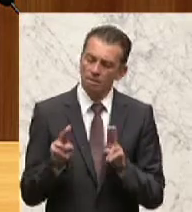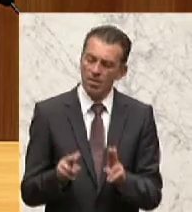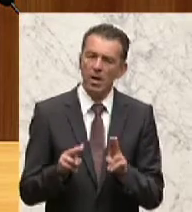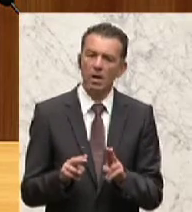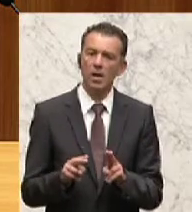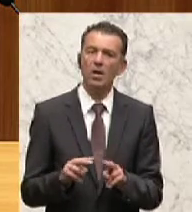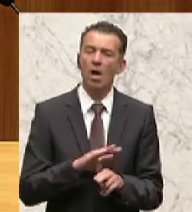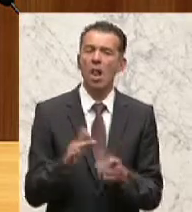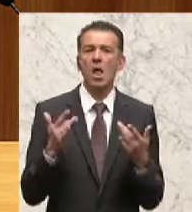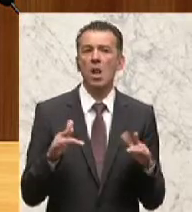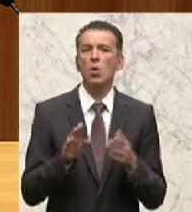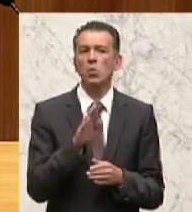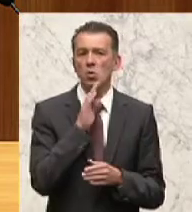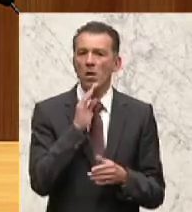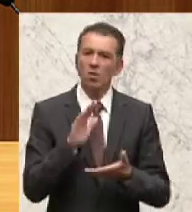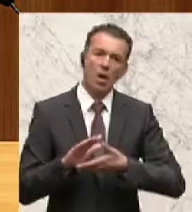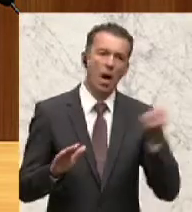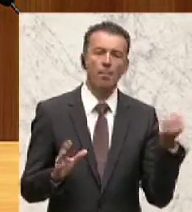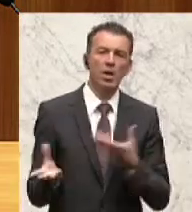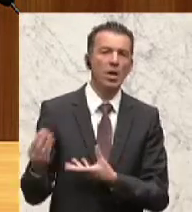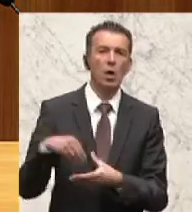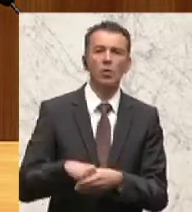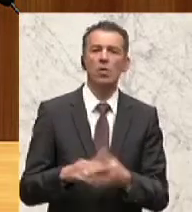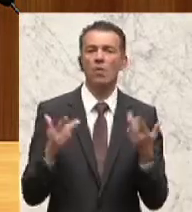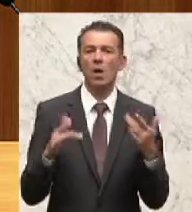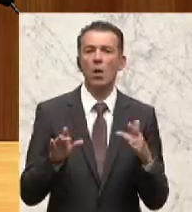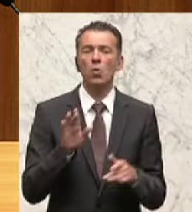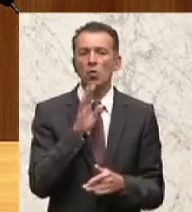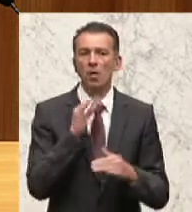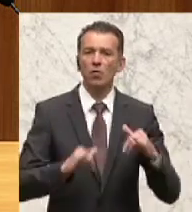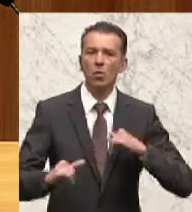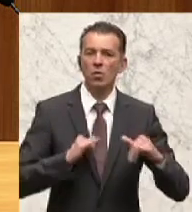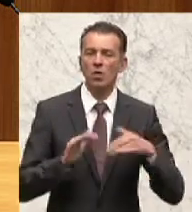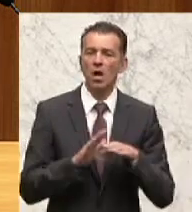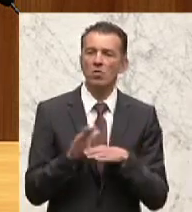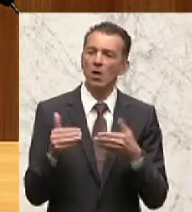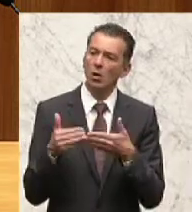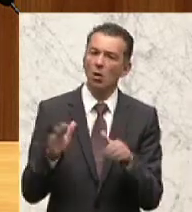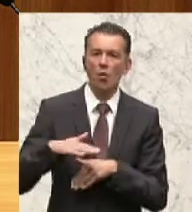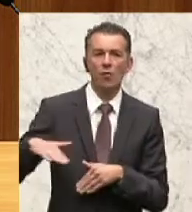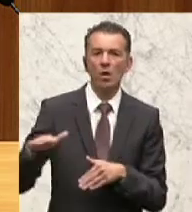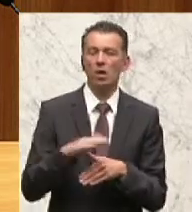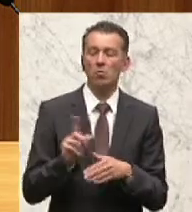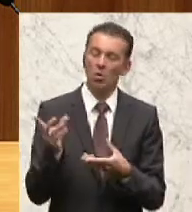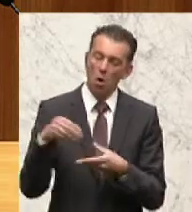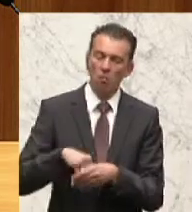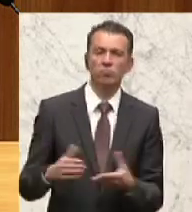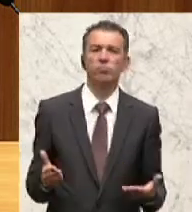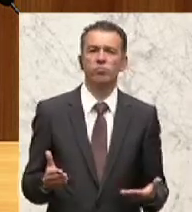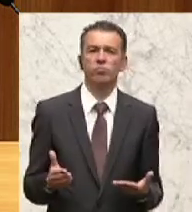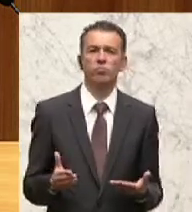aller Luxuspensionen inklusive Luxuspensionskassenregelungen im öffentlichen Bereich beinhaltet, sich am Niveau